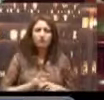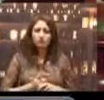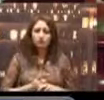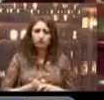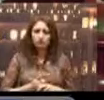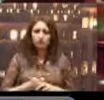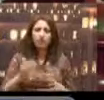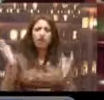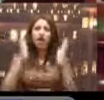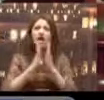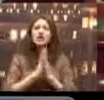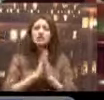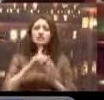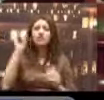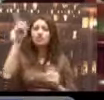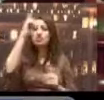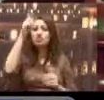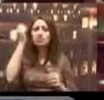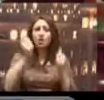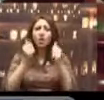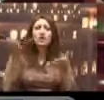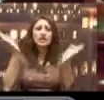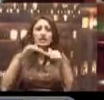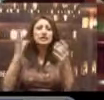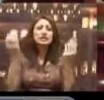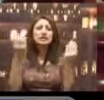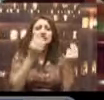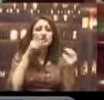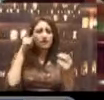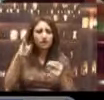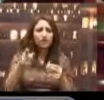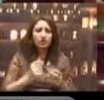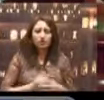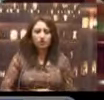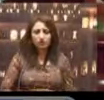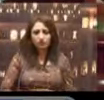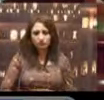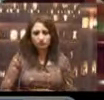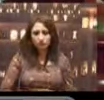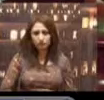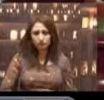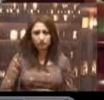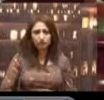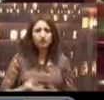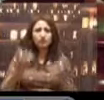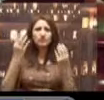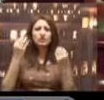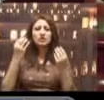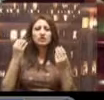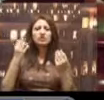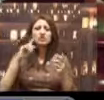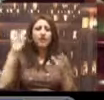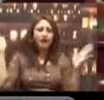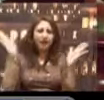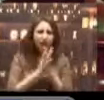للاسف بقى في طوارئ كتير قوي دلوقتي، يعني بقى مترددين على مستشفيات الطوارئ دي اللي ما